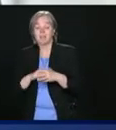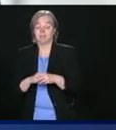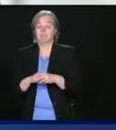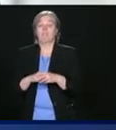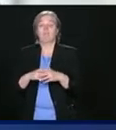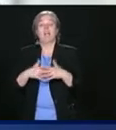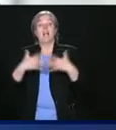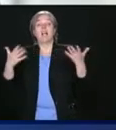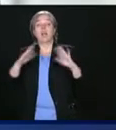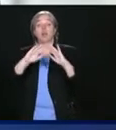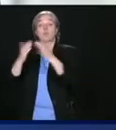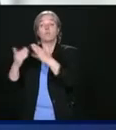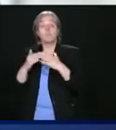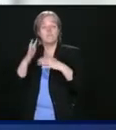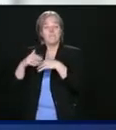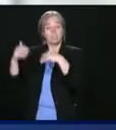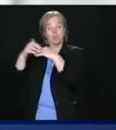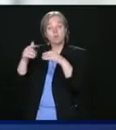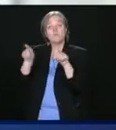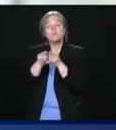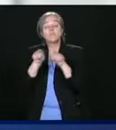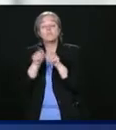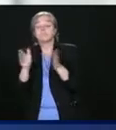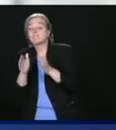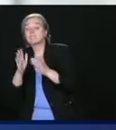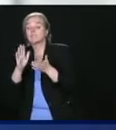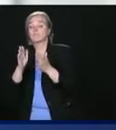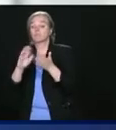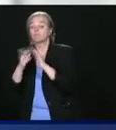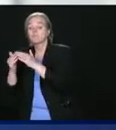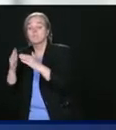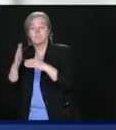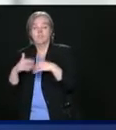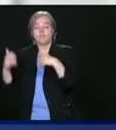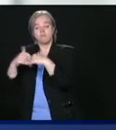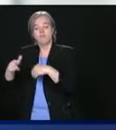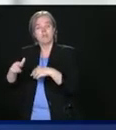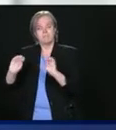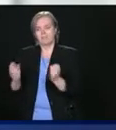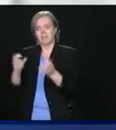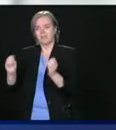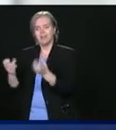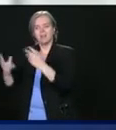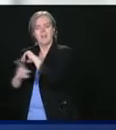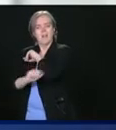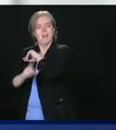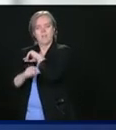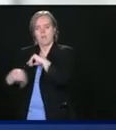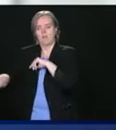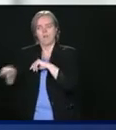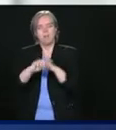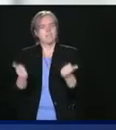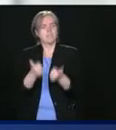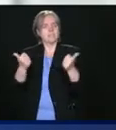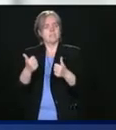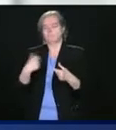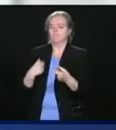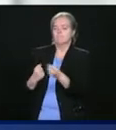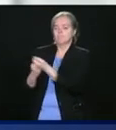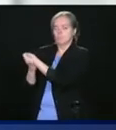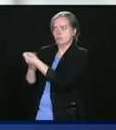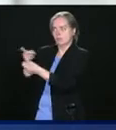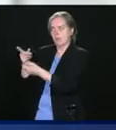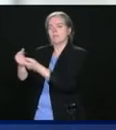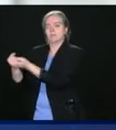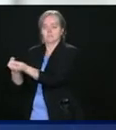petites communautés ou dans des grandes villes. Elles créent de bons emplois dans plusieurs secteurs, alors quand on les soutient,